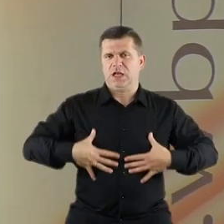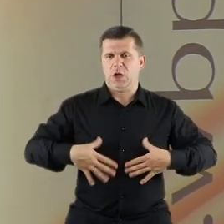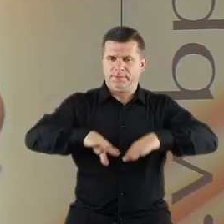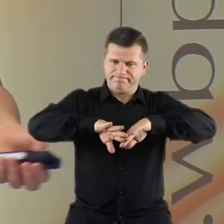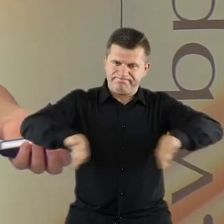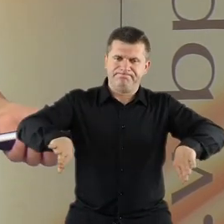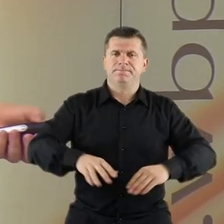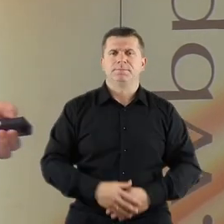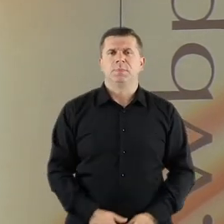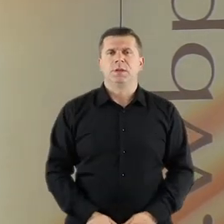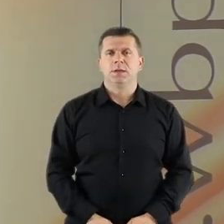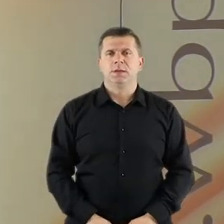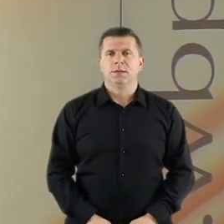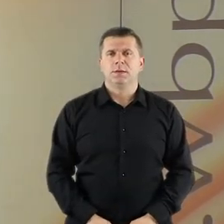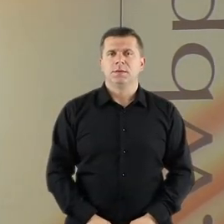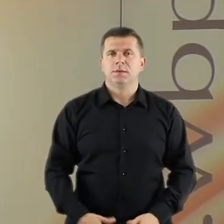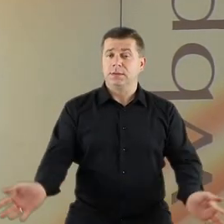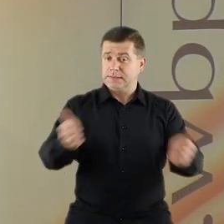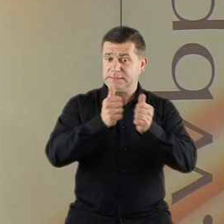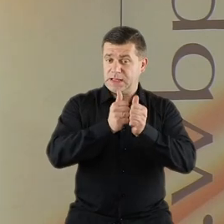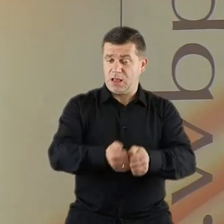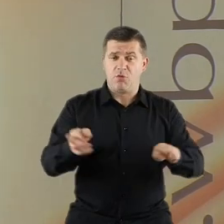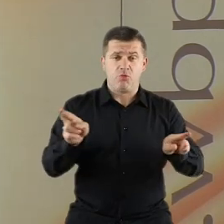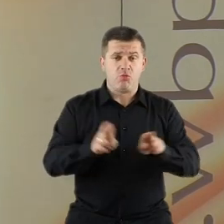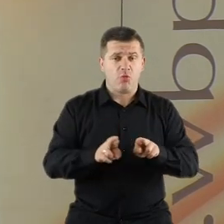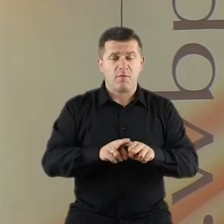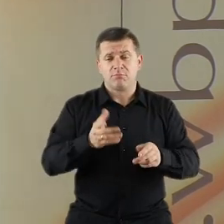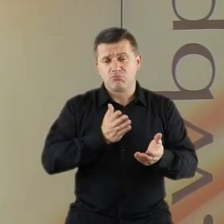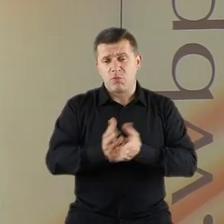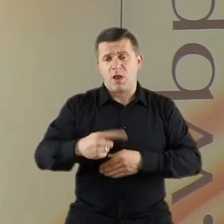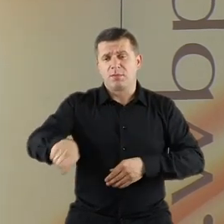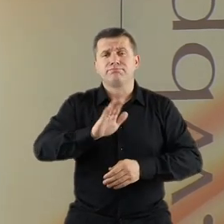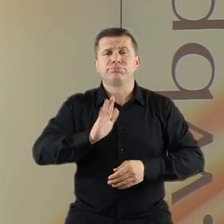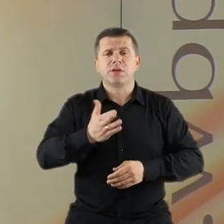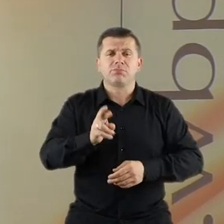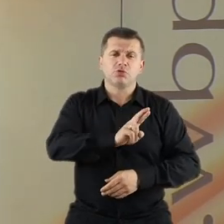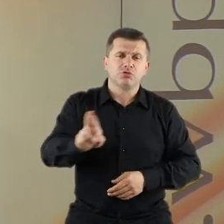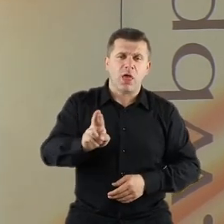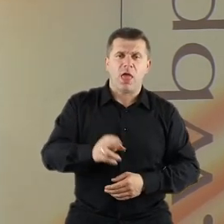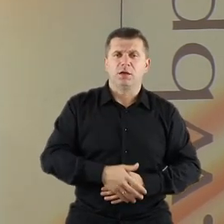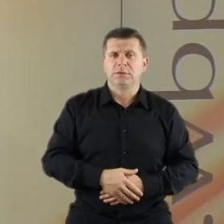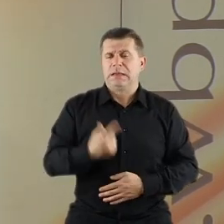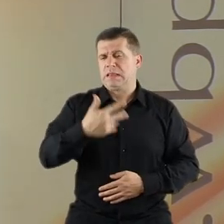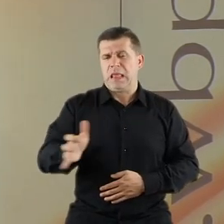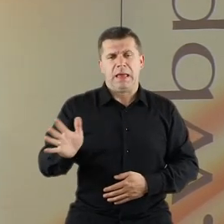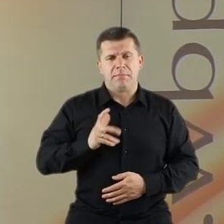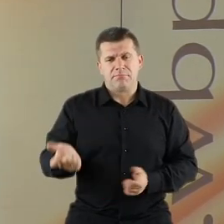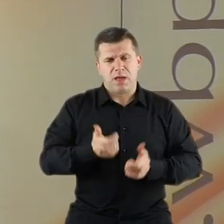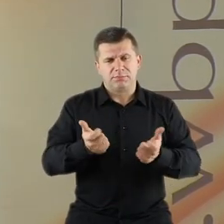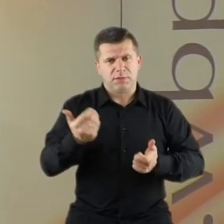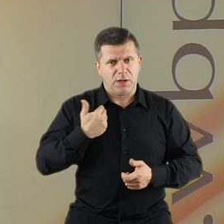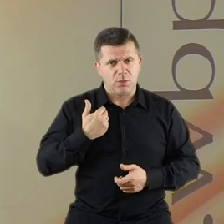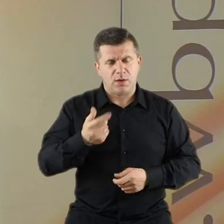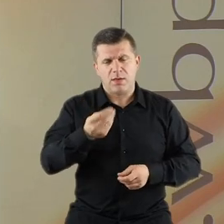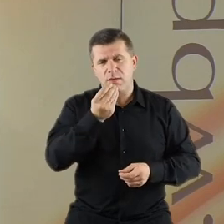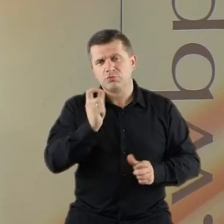ciała z zadania również przez przedmioty to szczególnie było niebezpieczne